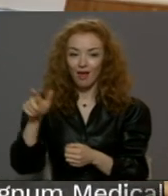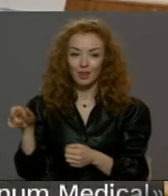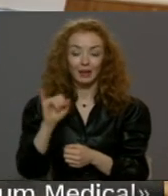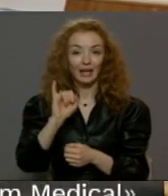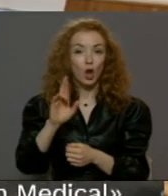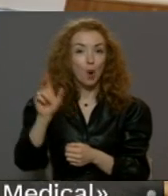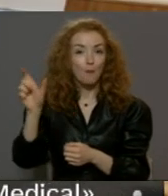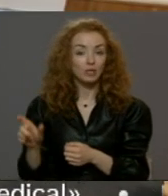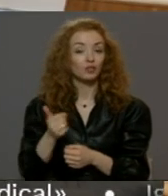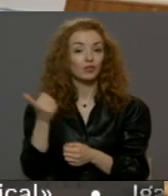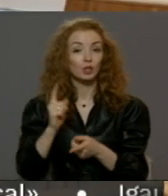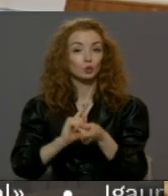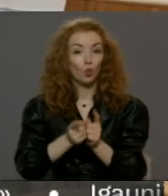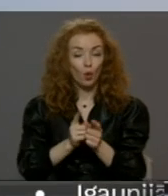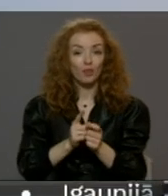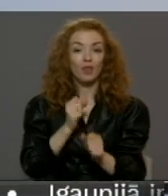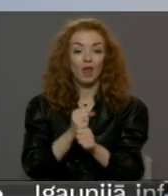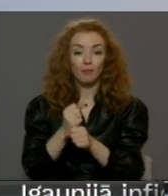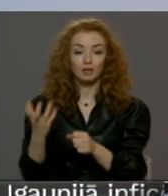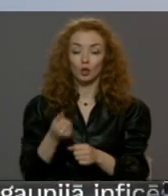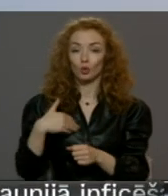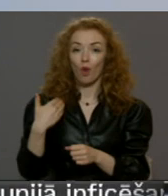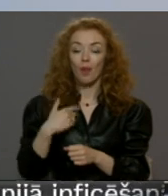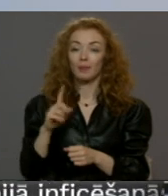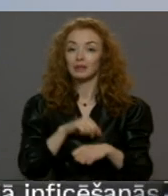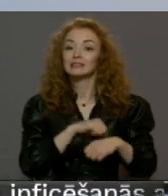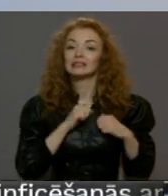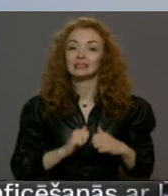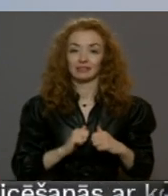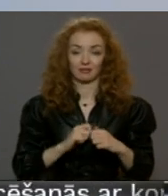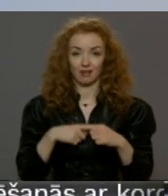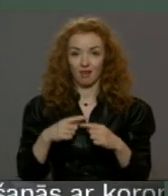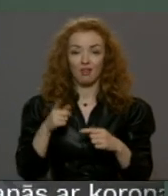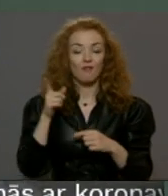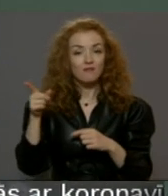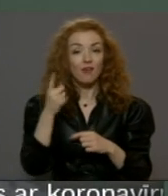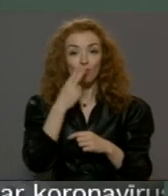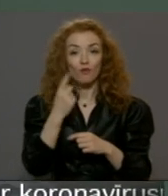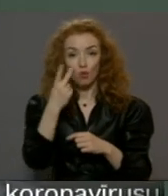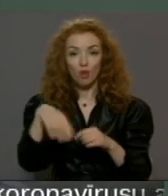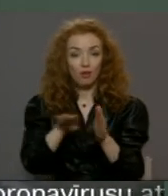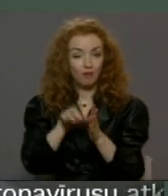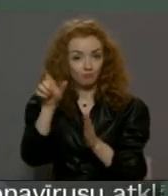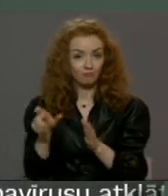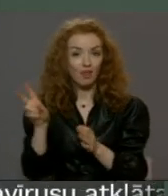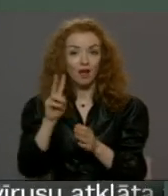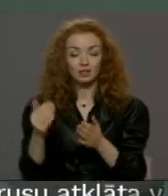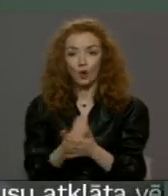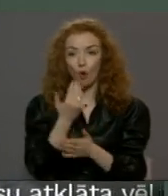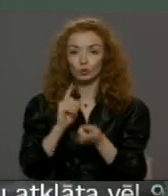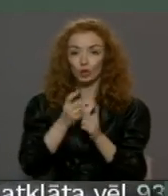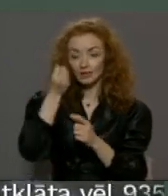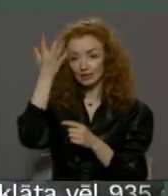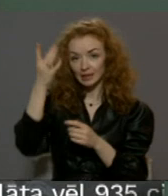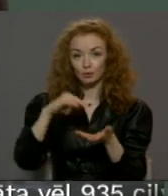Irina Romaļska ir skolotāja, kam darbs ar skolēniem ir sirdslieta un aicinājums. Viņa ir viena no dalībniecēm jauno skolotāju izglītības